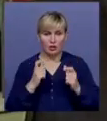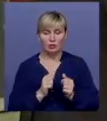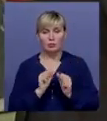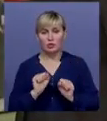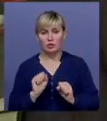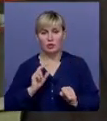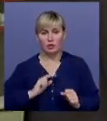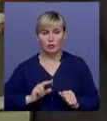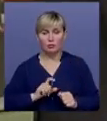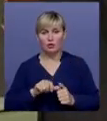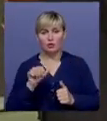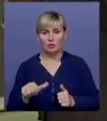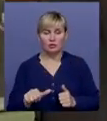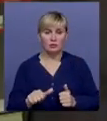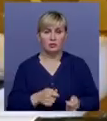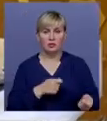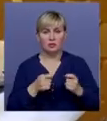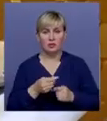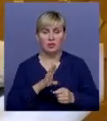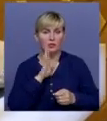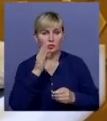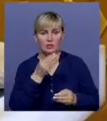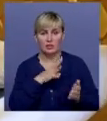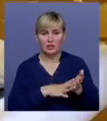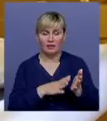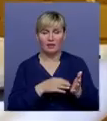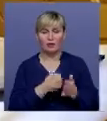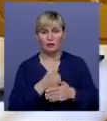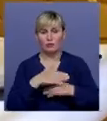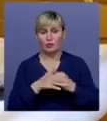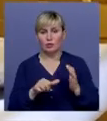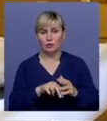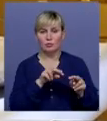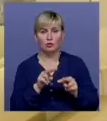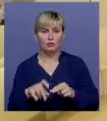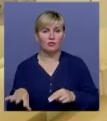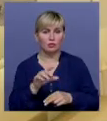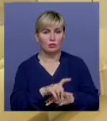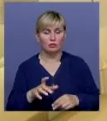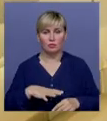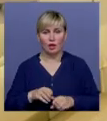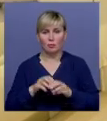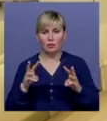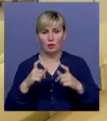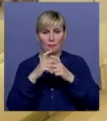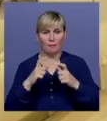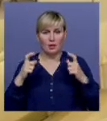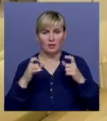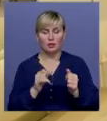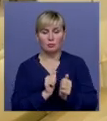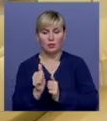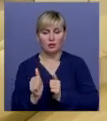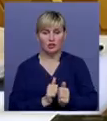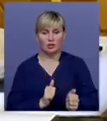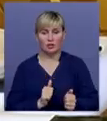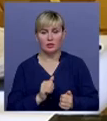режима работы за исключением доставок еды с 9 утра до 6 вечера проследить за тем чтобы все сотрудники были обеспечены масками и перчатками а